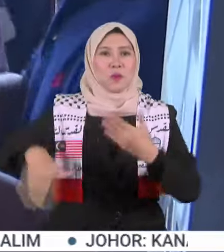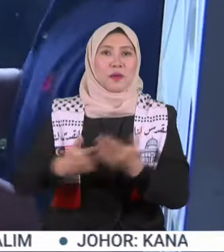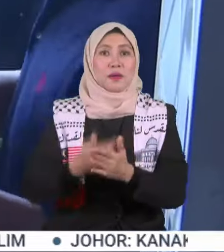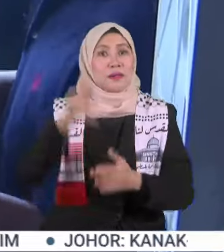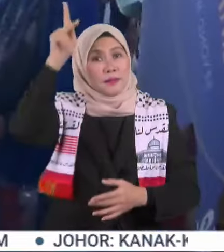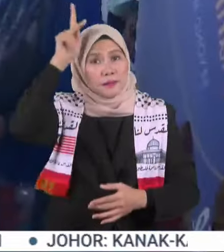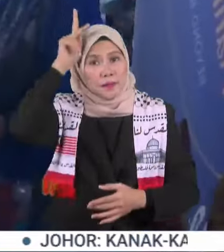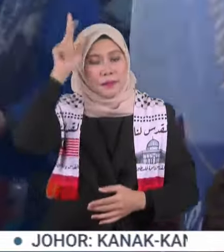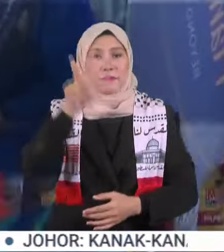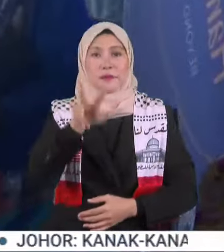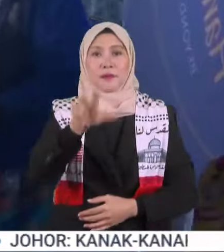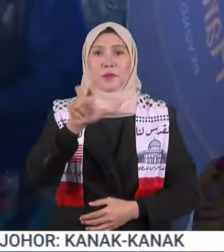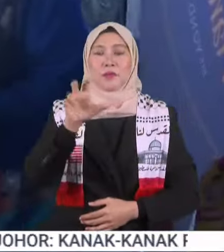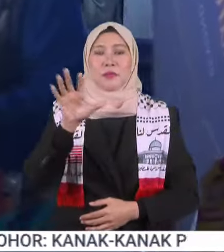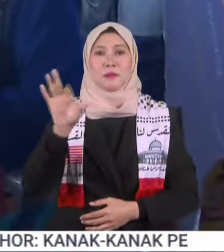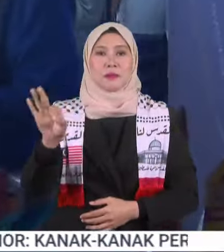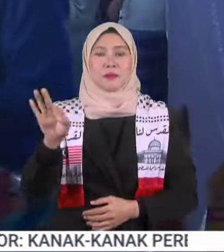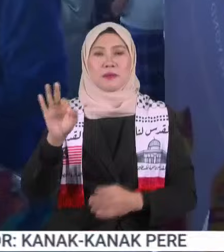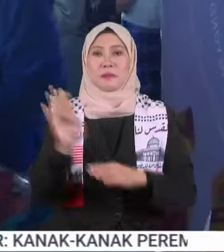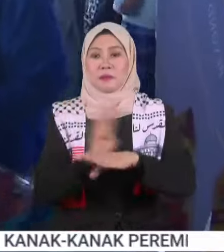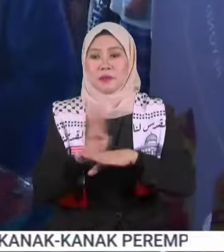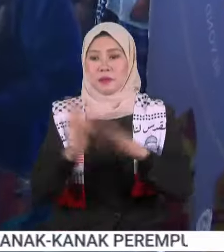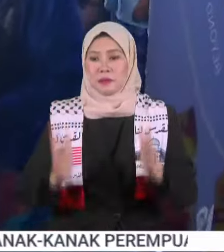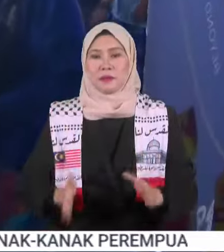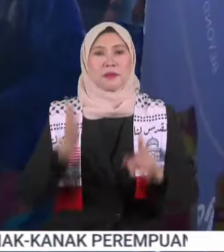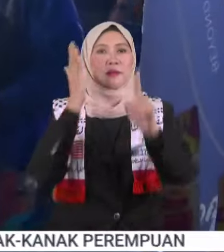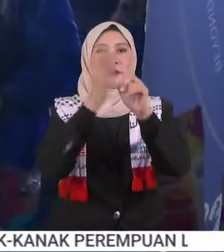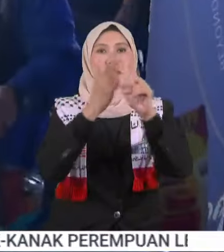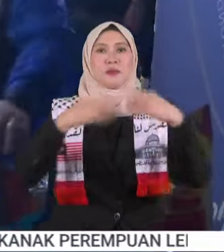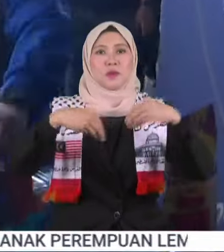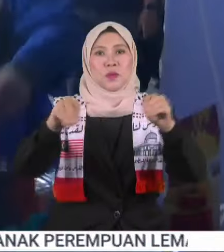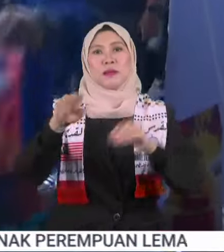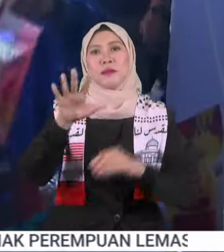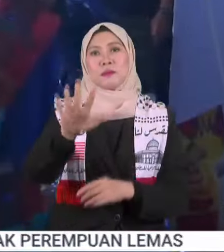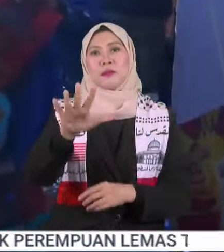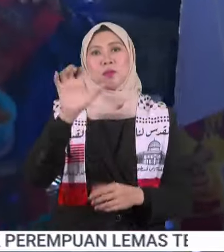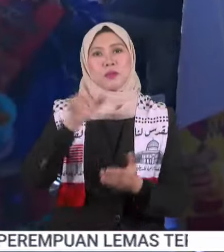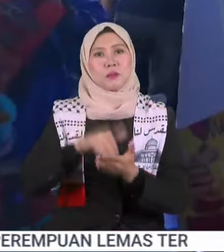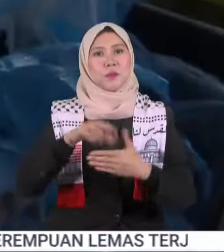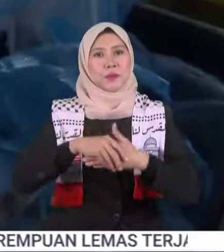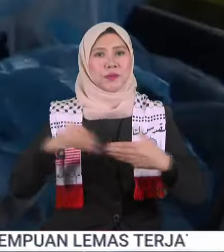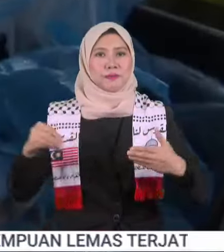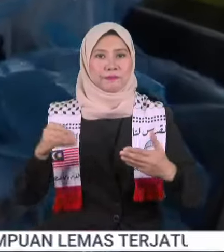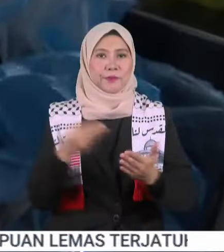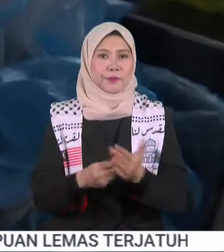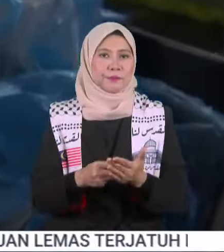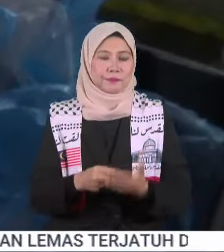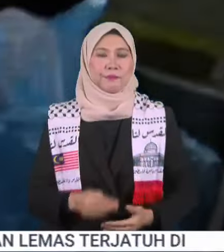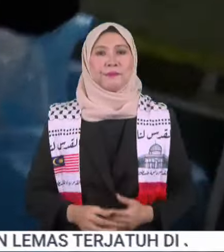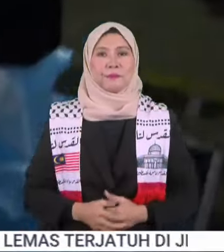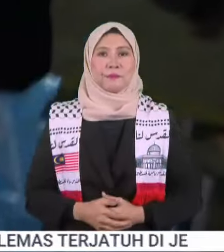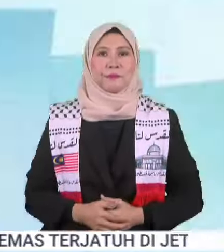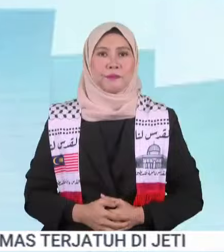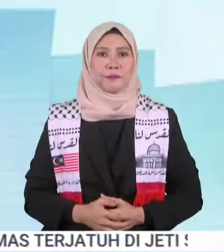seramai 309 usahawan terlibat dengan sasaran jualan RM500,000.